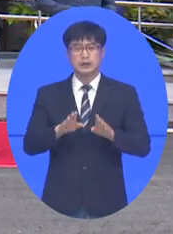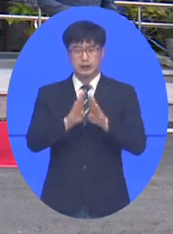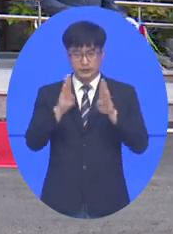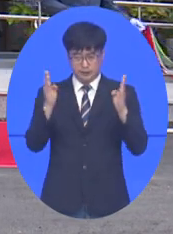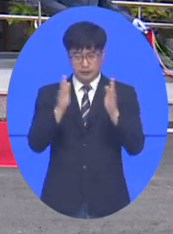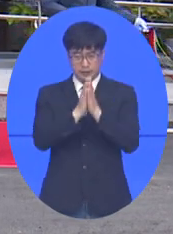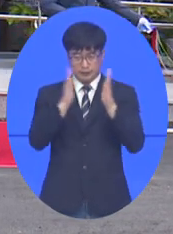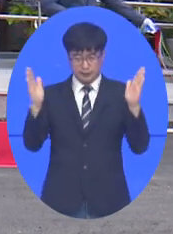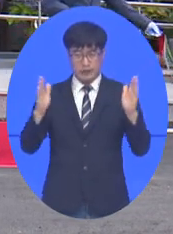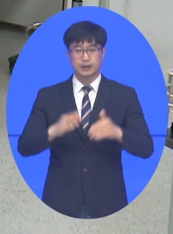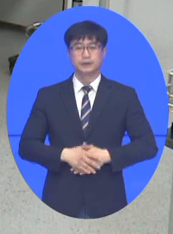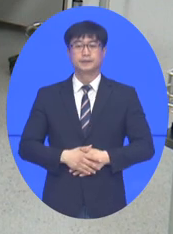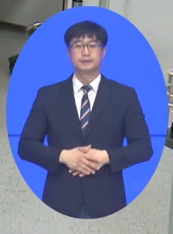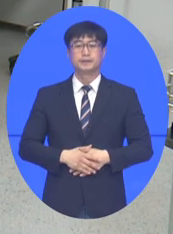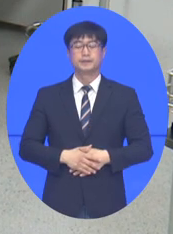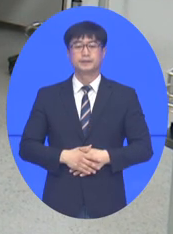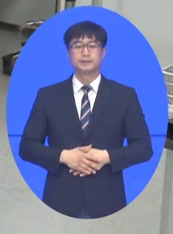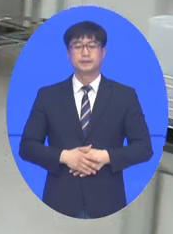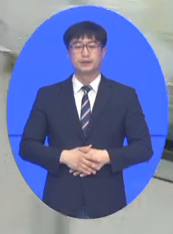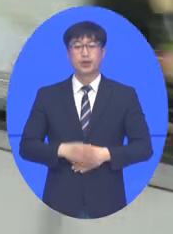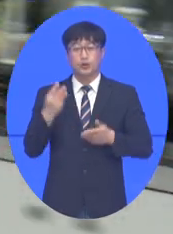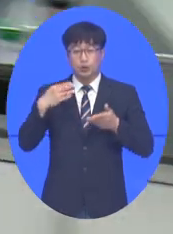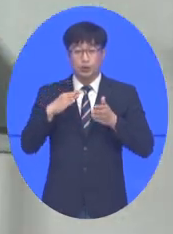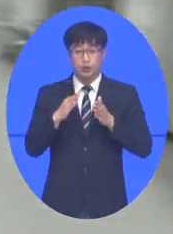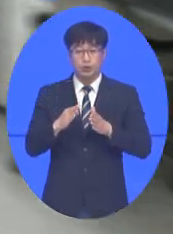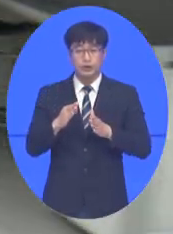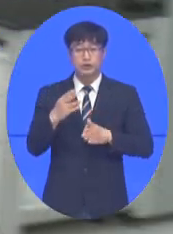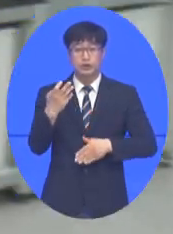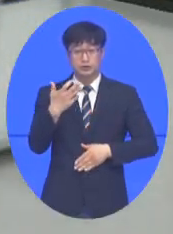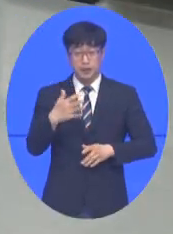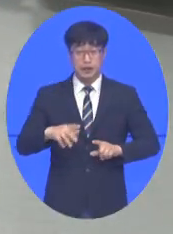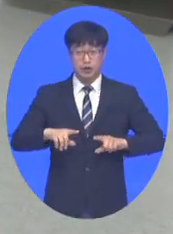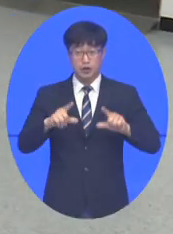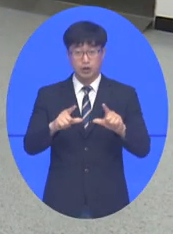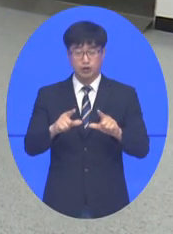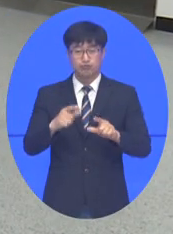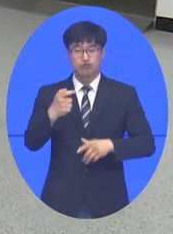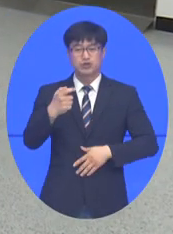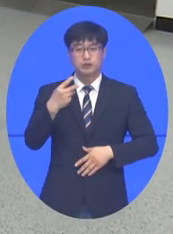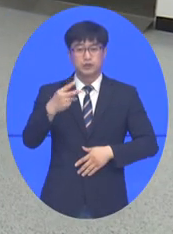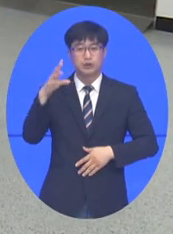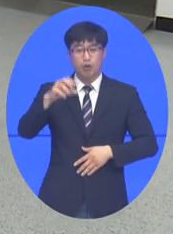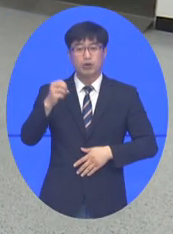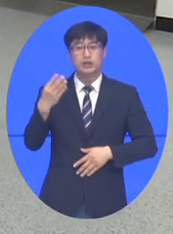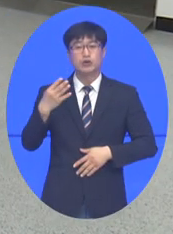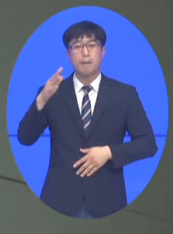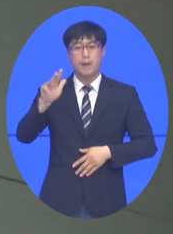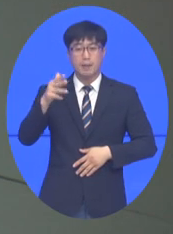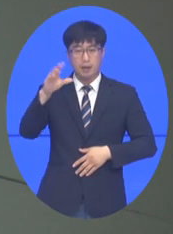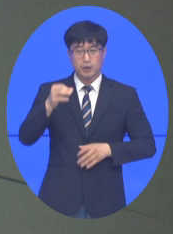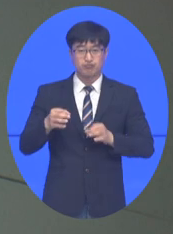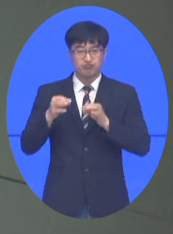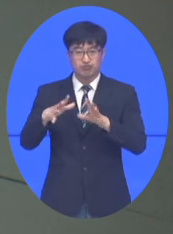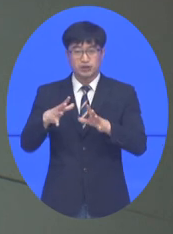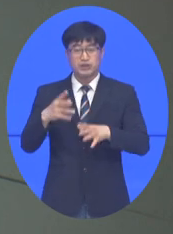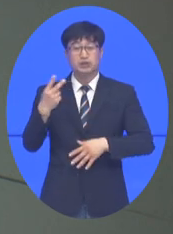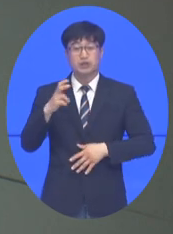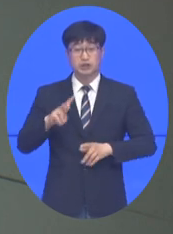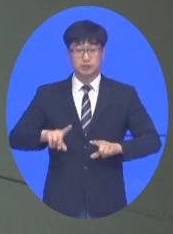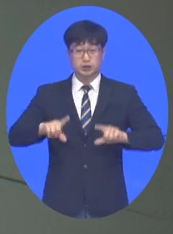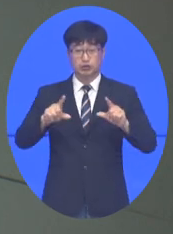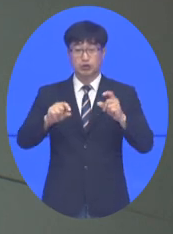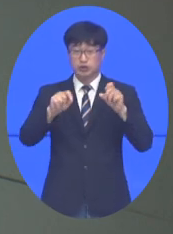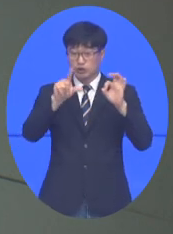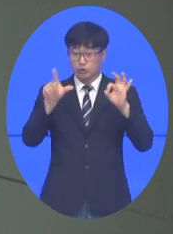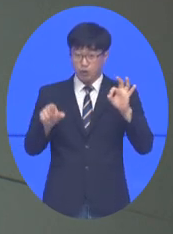업무를 시작했습니다. 경기도는 2018년 도비 62억 4,800만 원을 투입해 2022년